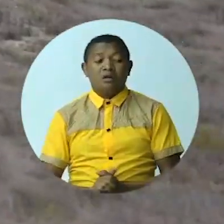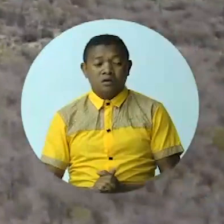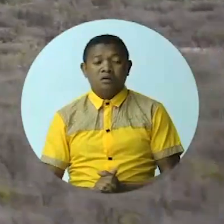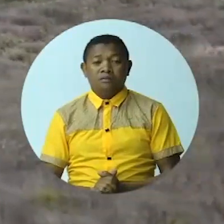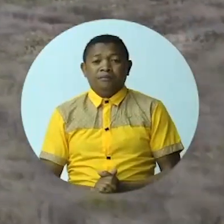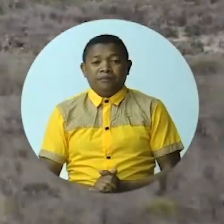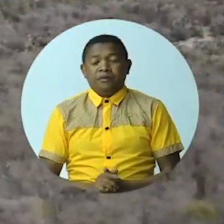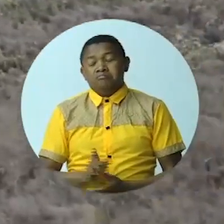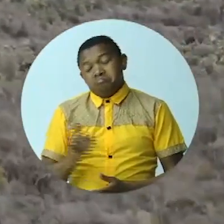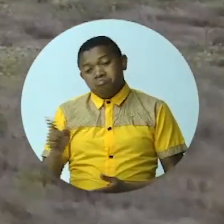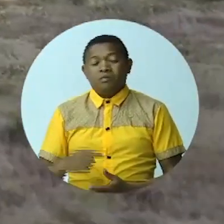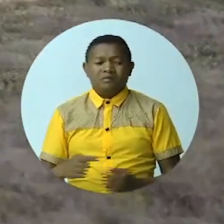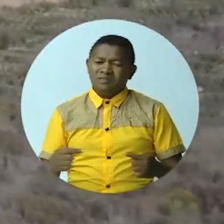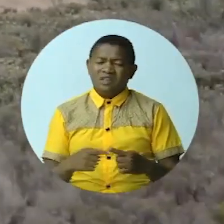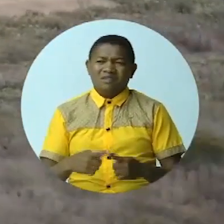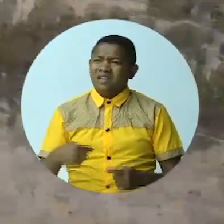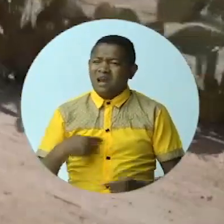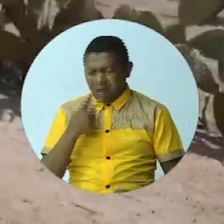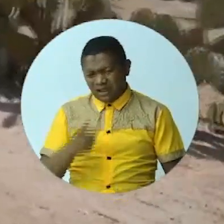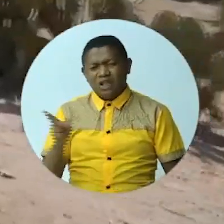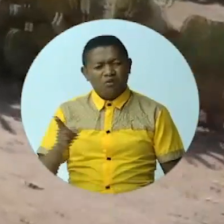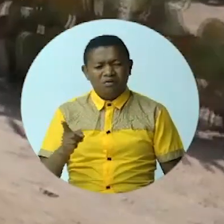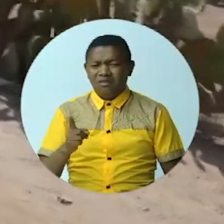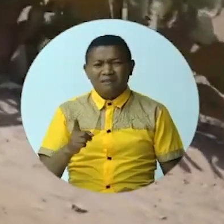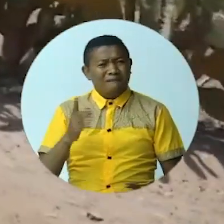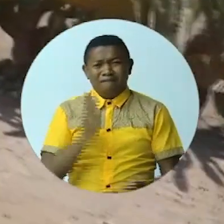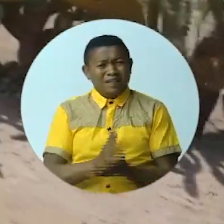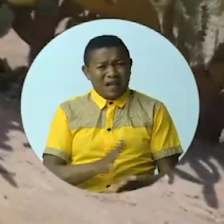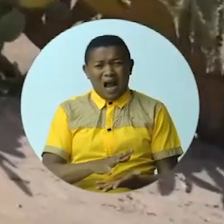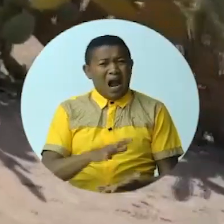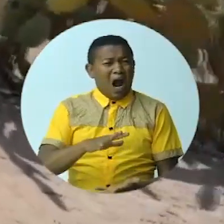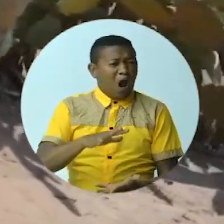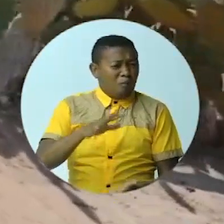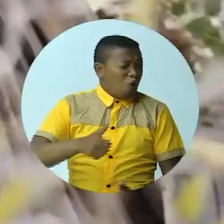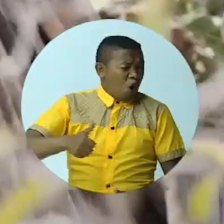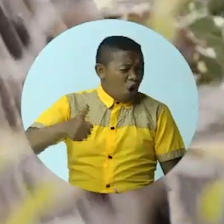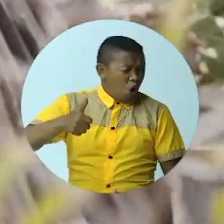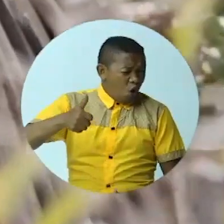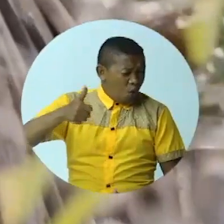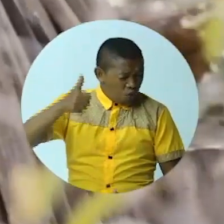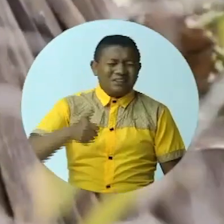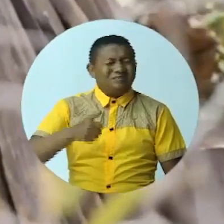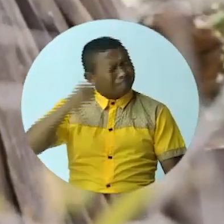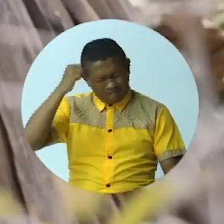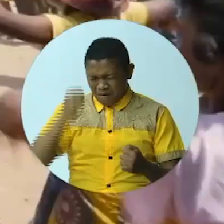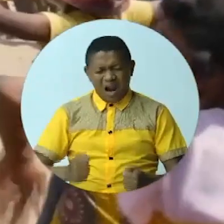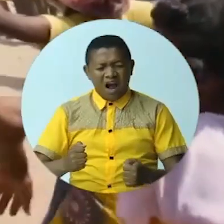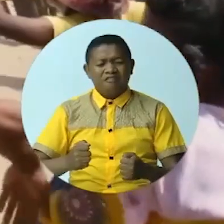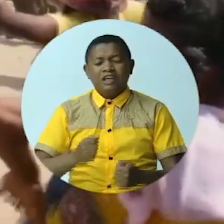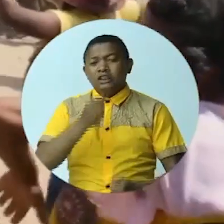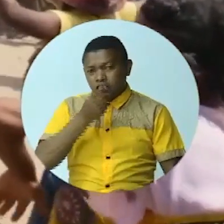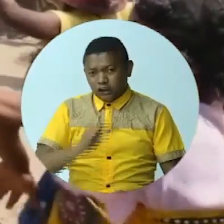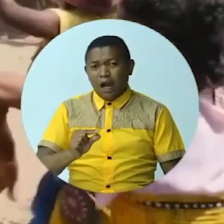fa efa ambony dia ambony avo dia avo ny tsy fanjarin-tsakafo ny kere